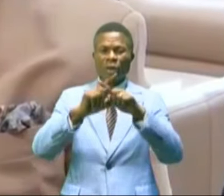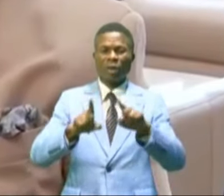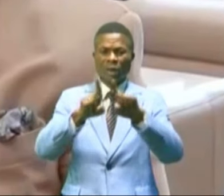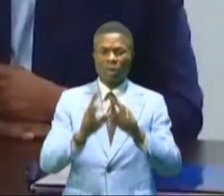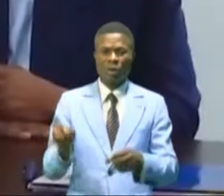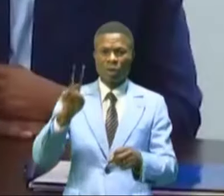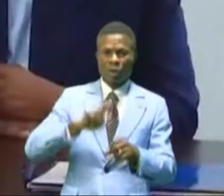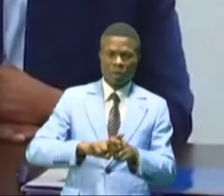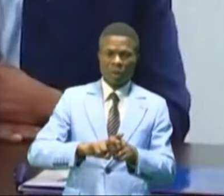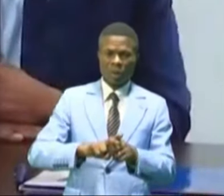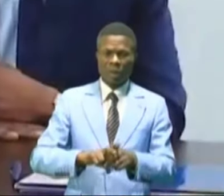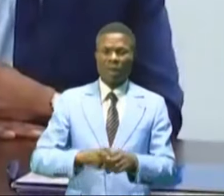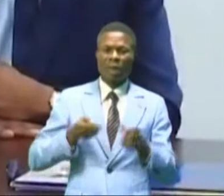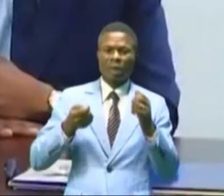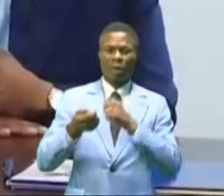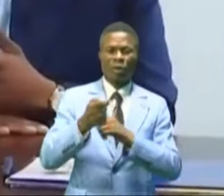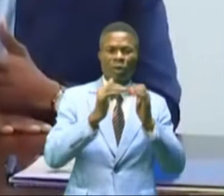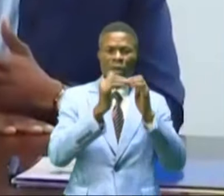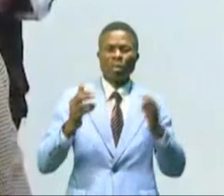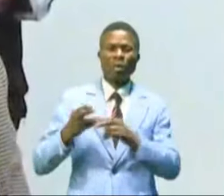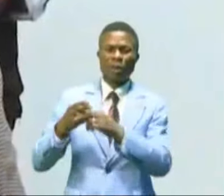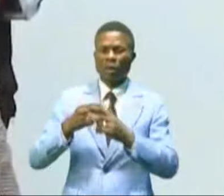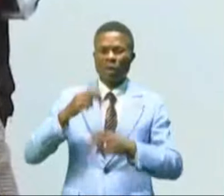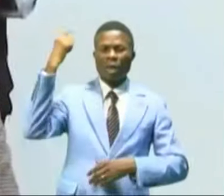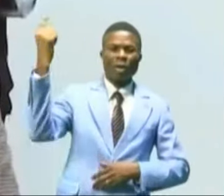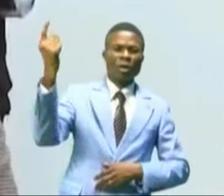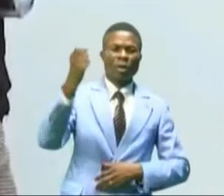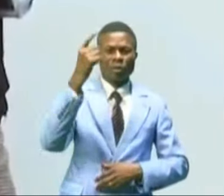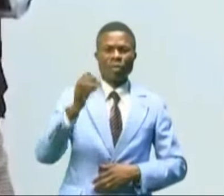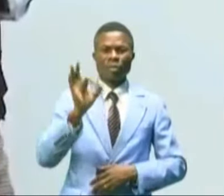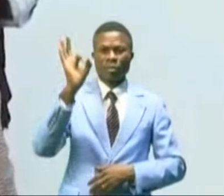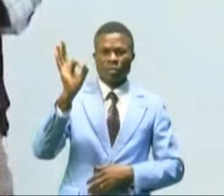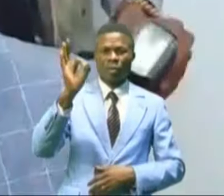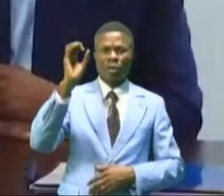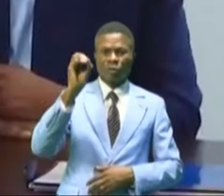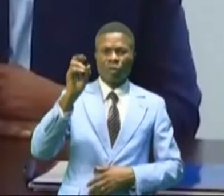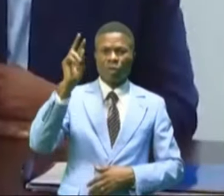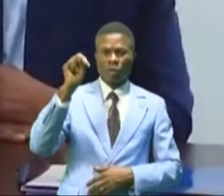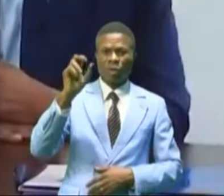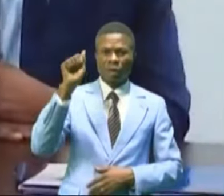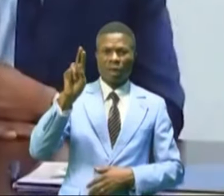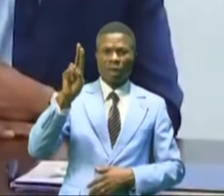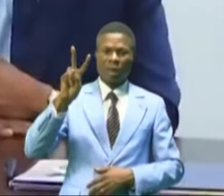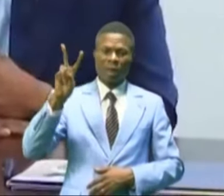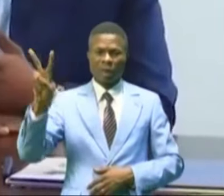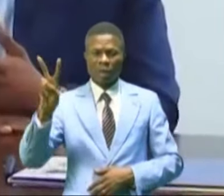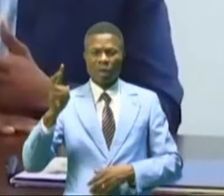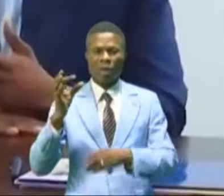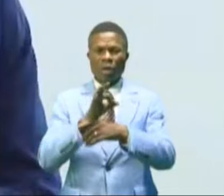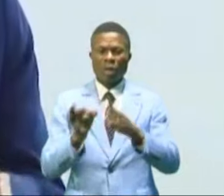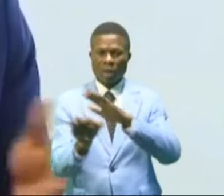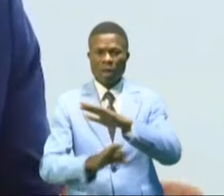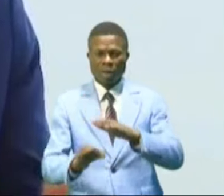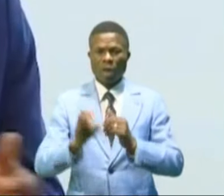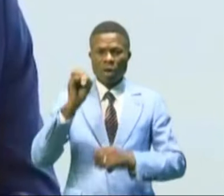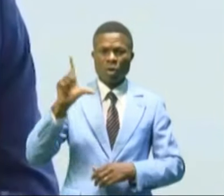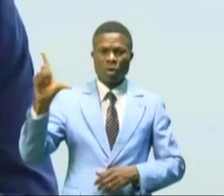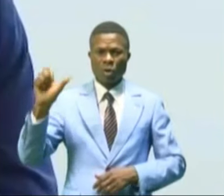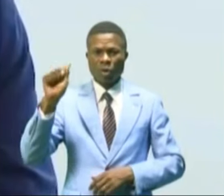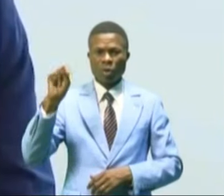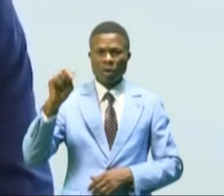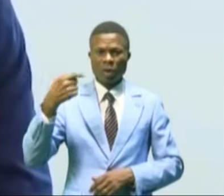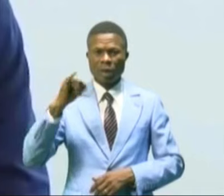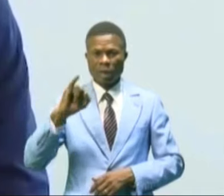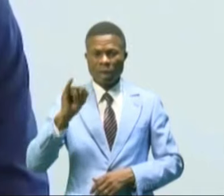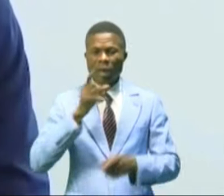des crimes contre la paix et la sécurité de l'humanité, FONAREV, d'une part, et de l'autre, la Fondation Olangui Oshue. Après